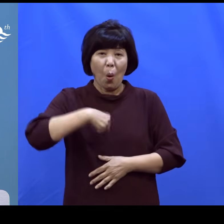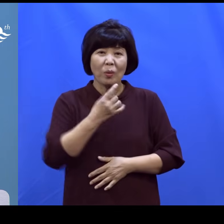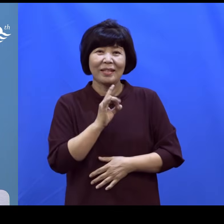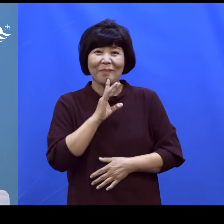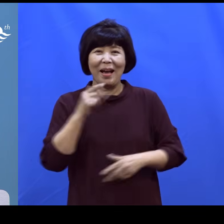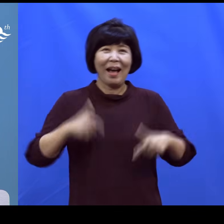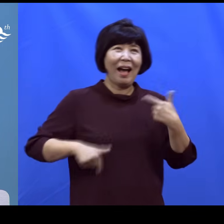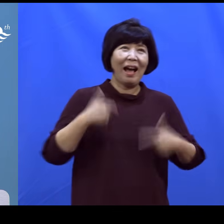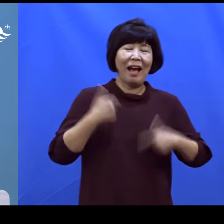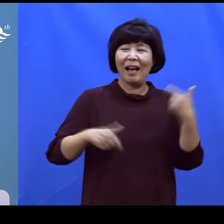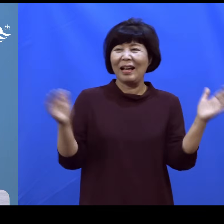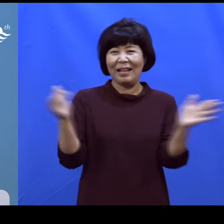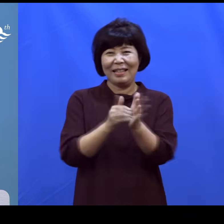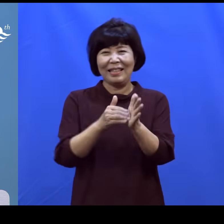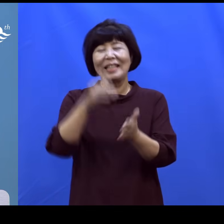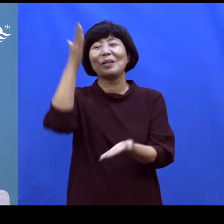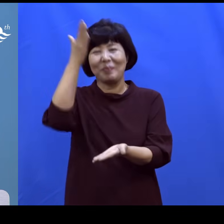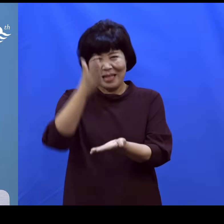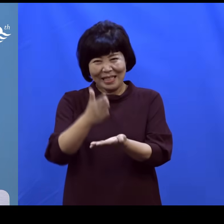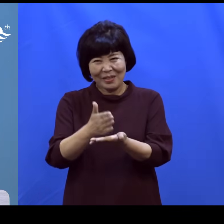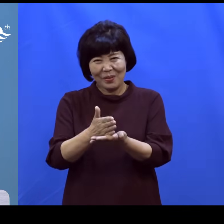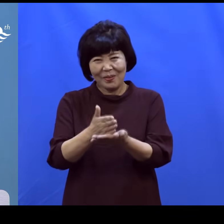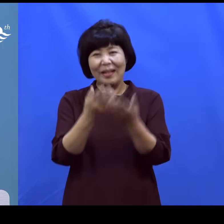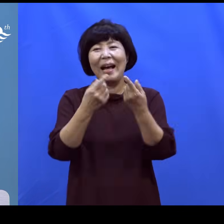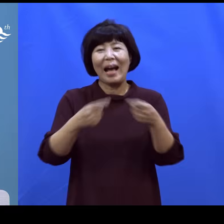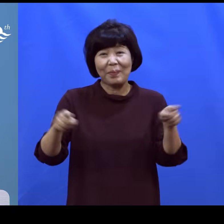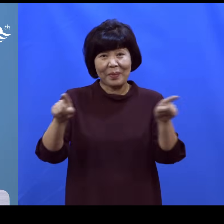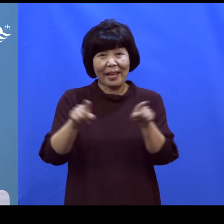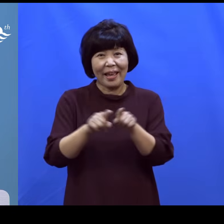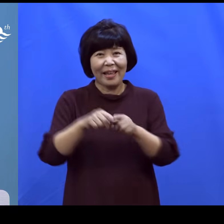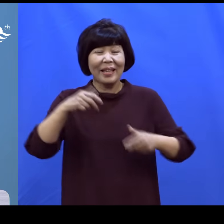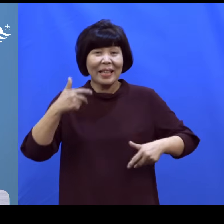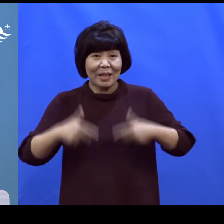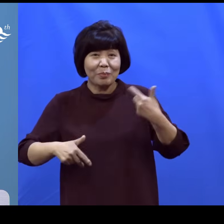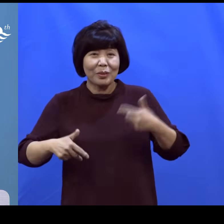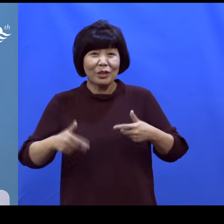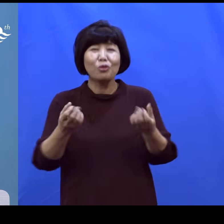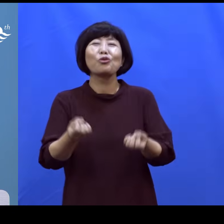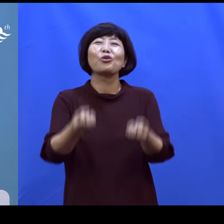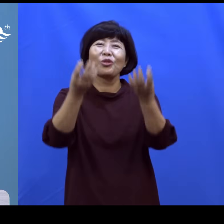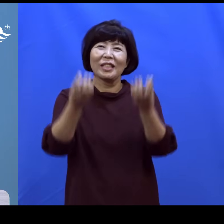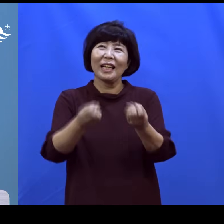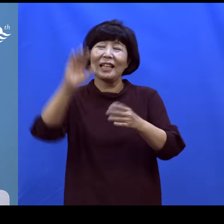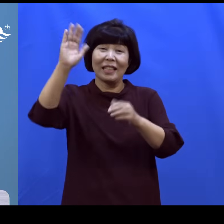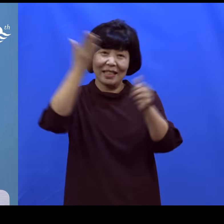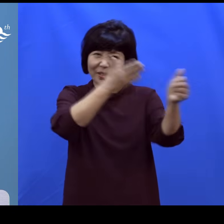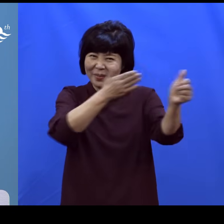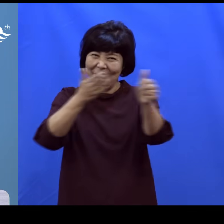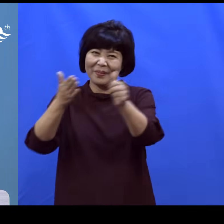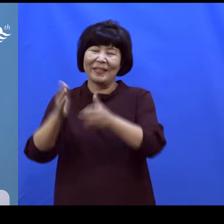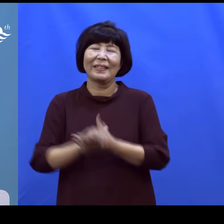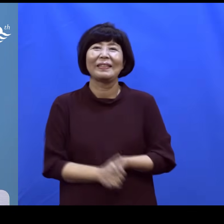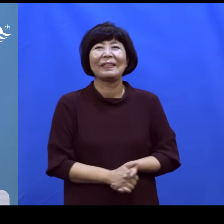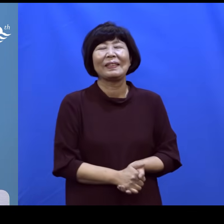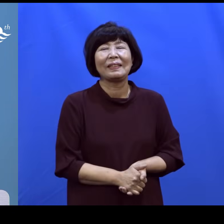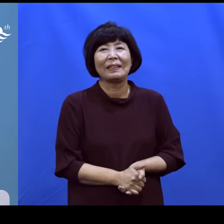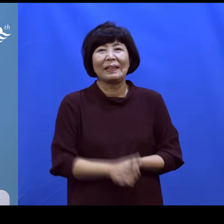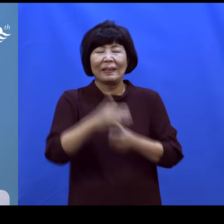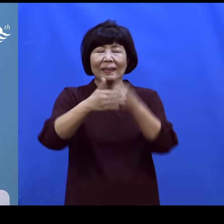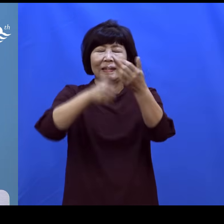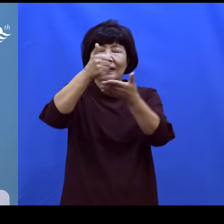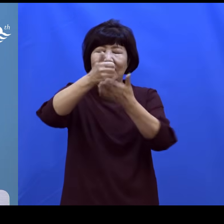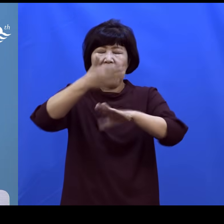모두의 성탄이 되는 이 축제가 되는 은혜가 여러분들 모두에게 있게 되기를 주의 이름으로 축원합니다.